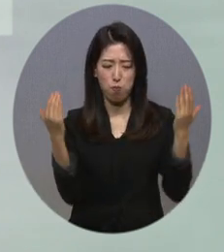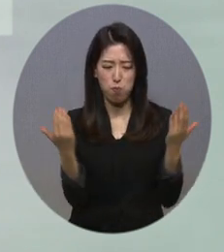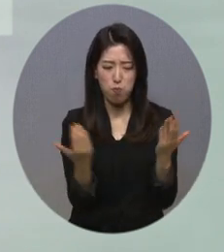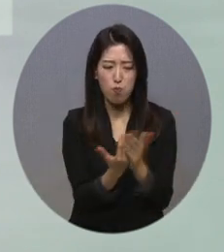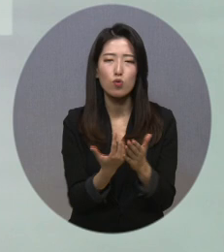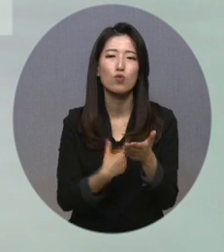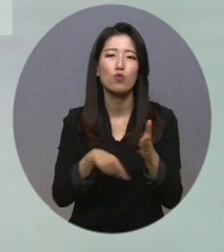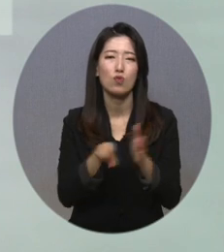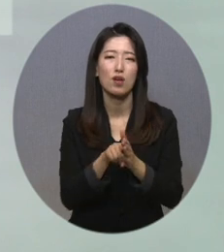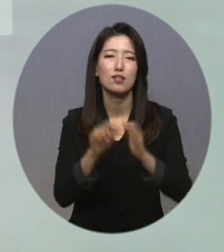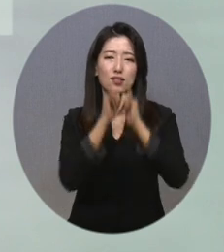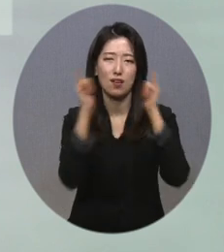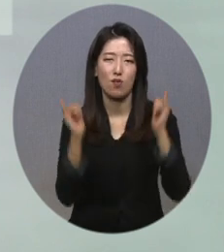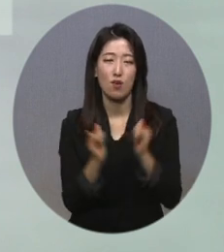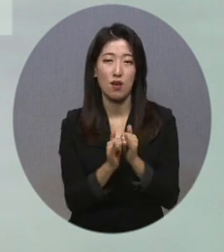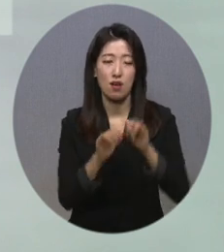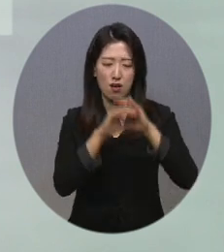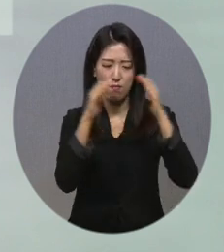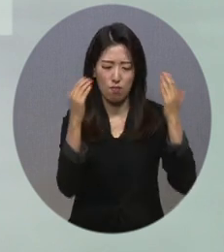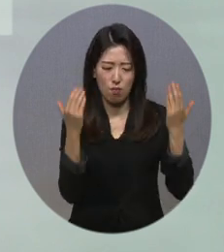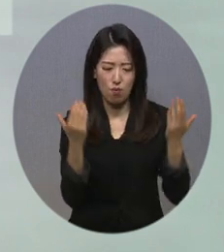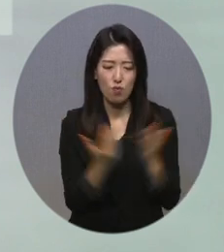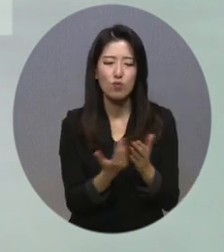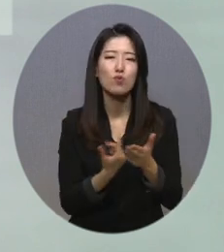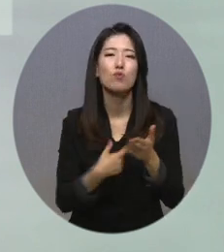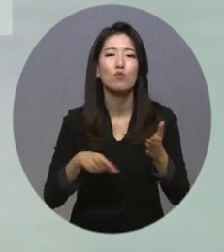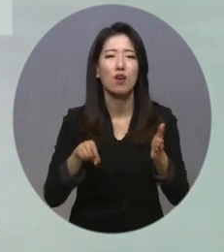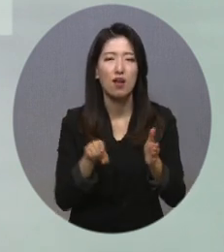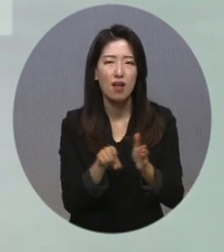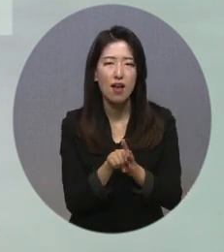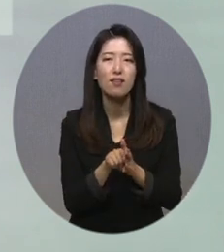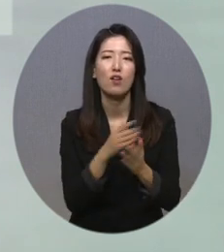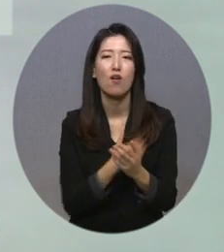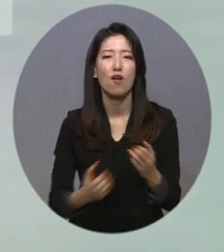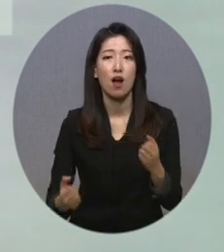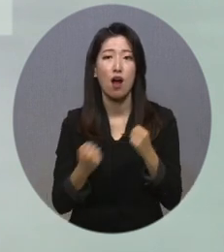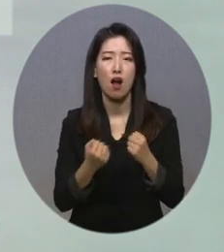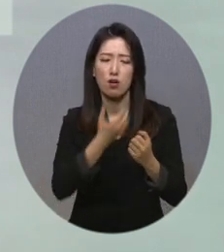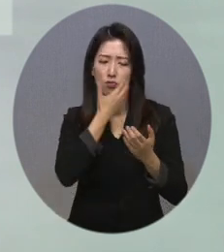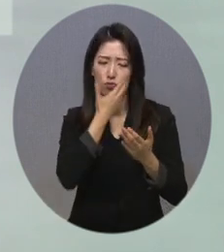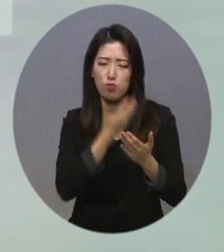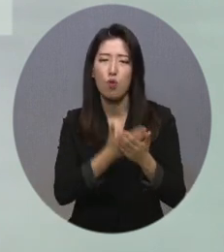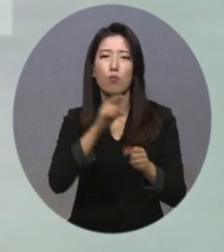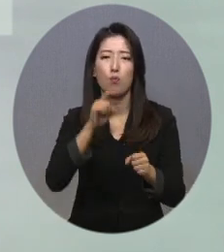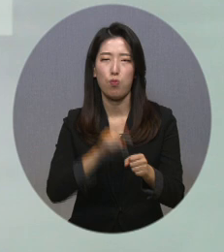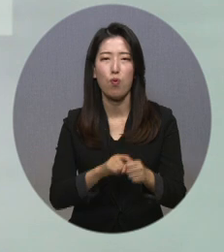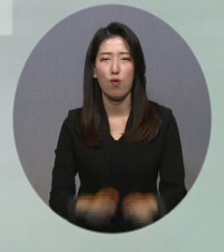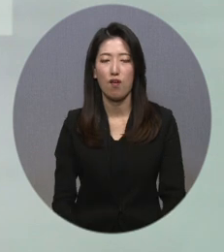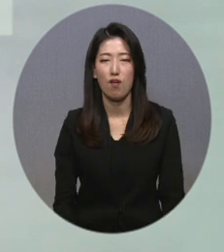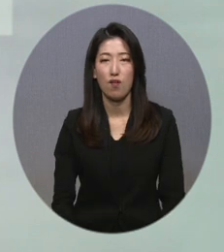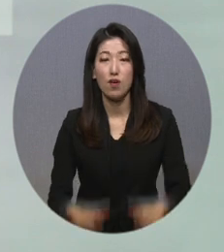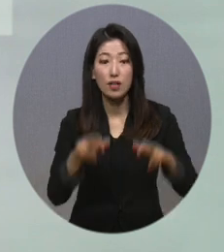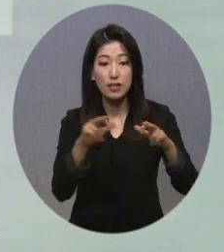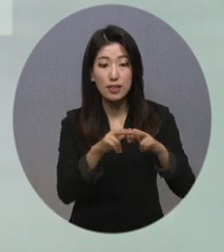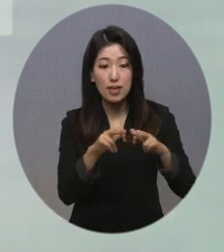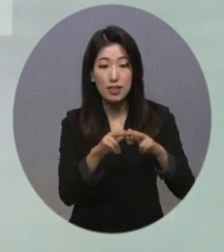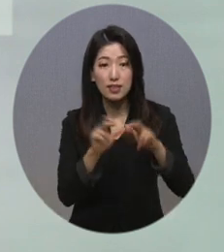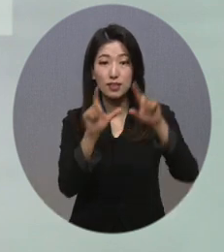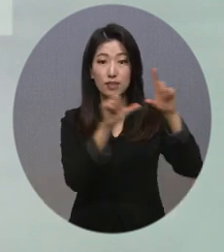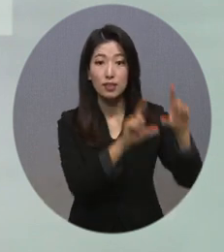위한 건강, 모두를 위한 재활이 중요한 의미를 가지게 됩니다. 그래서 장애인의 삶 전 영역에